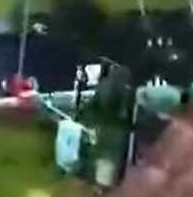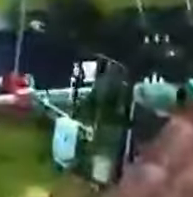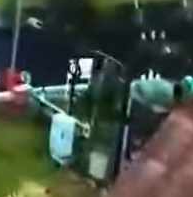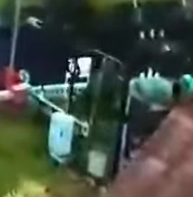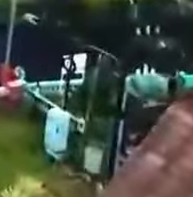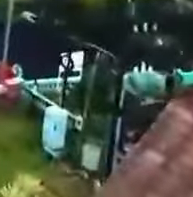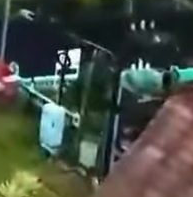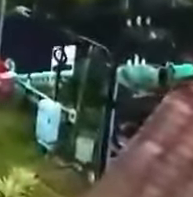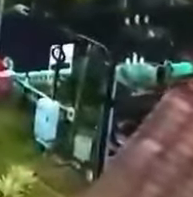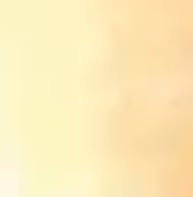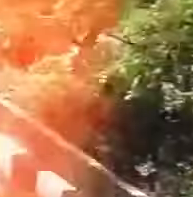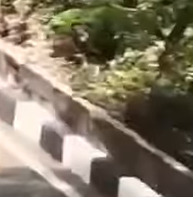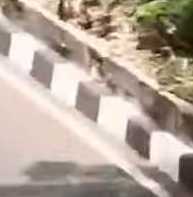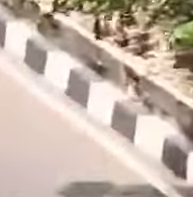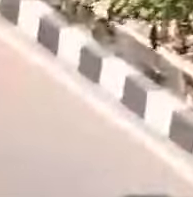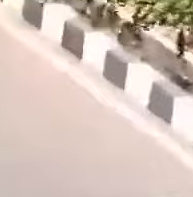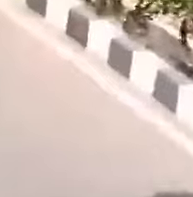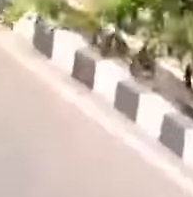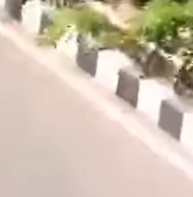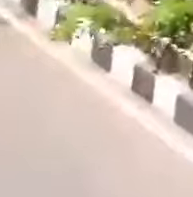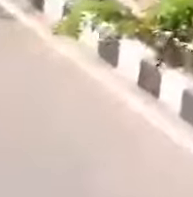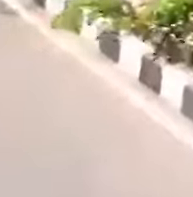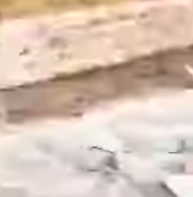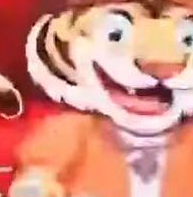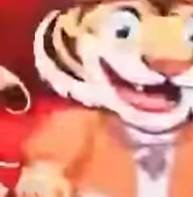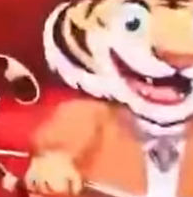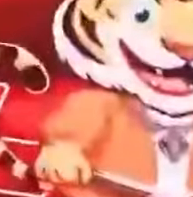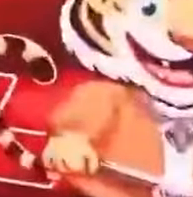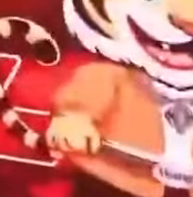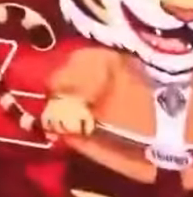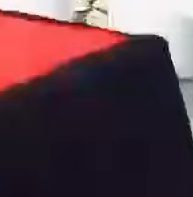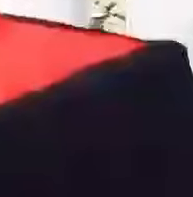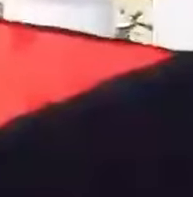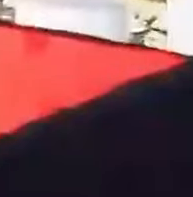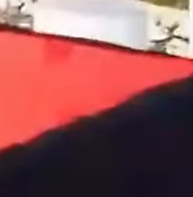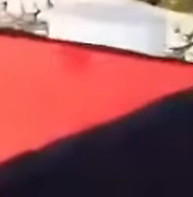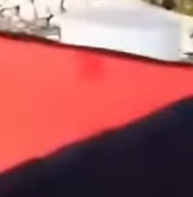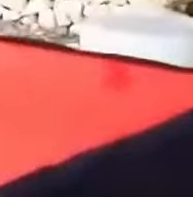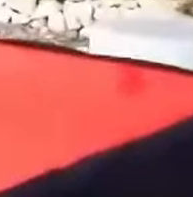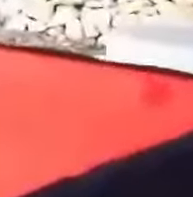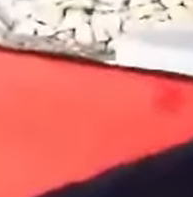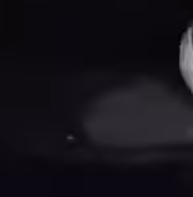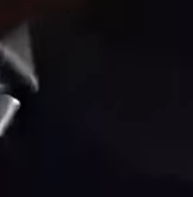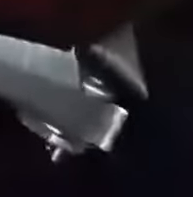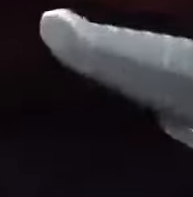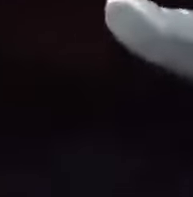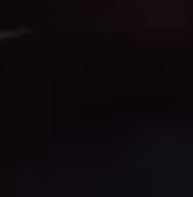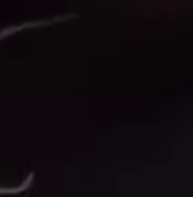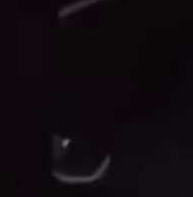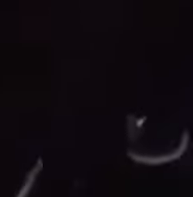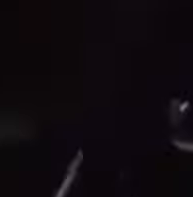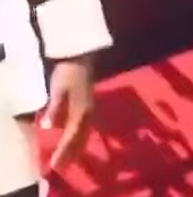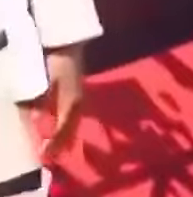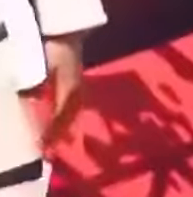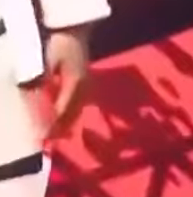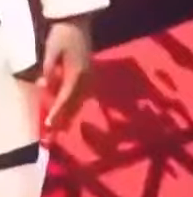KPU Provinsi Jawa Barat mempersembahkan Touring Demokrasi Road to 27